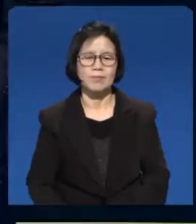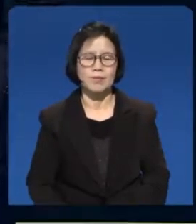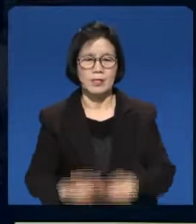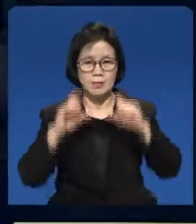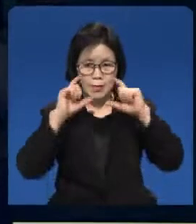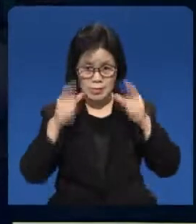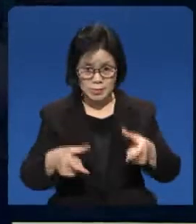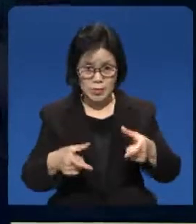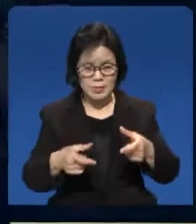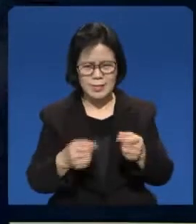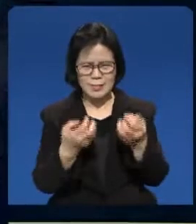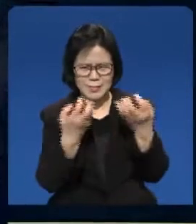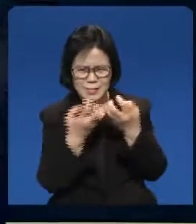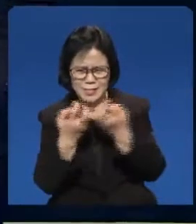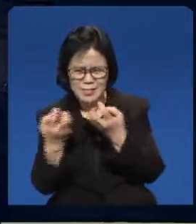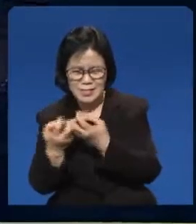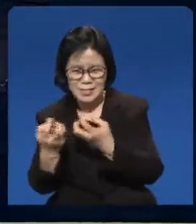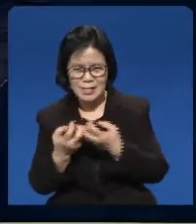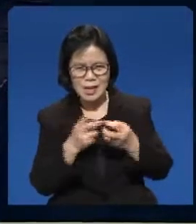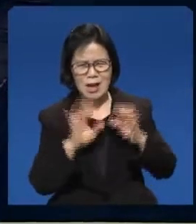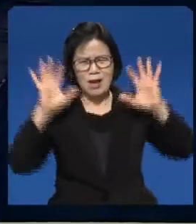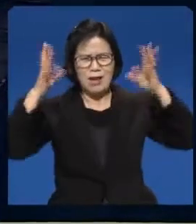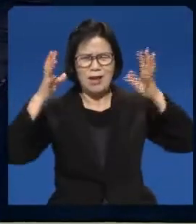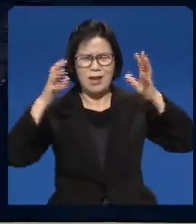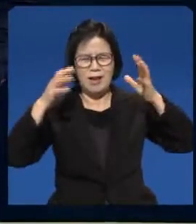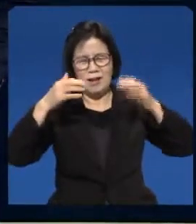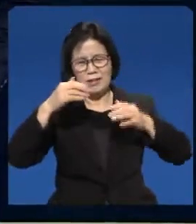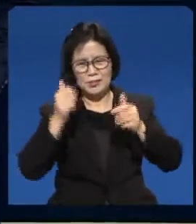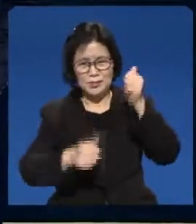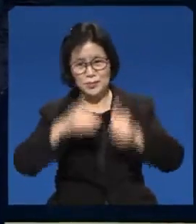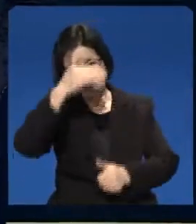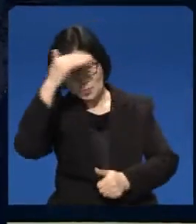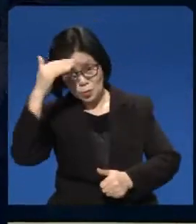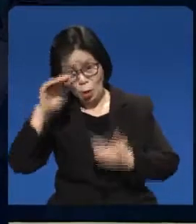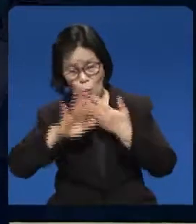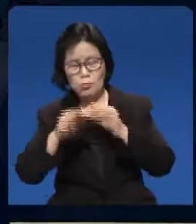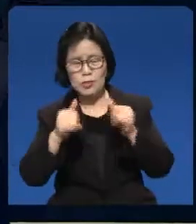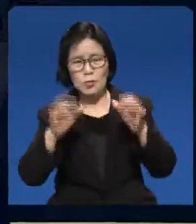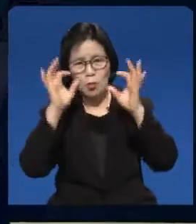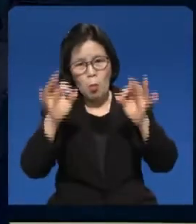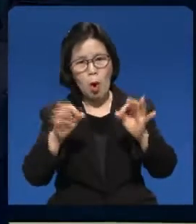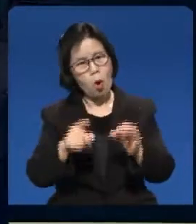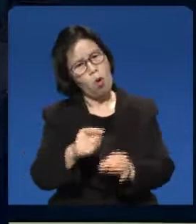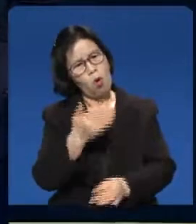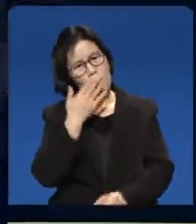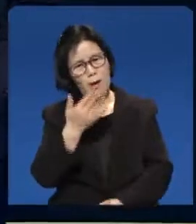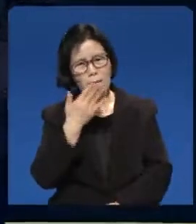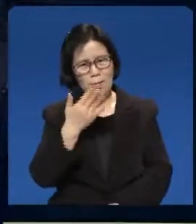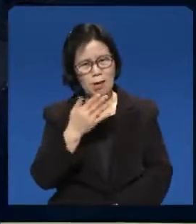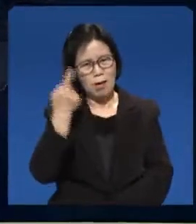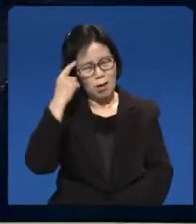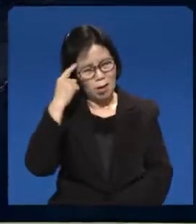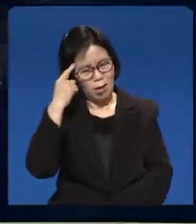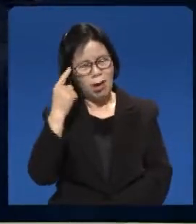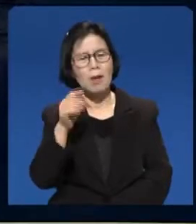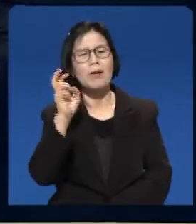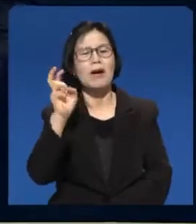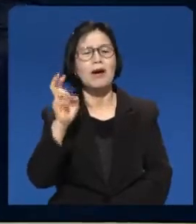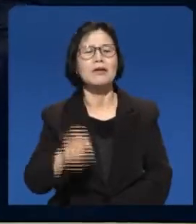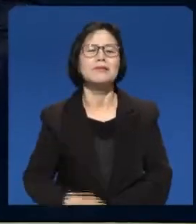마스크 벗은 채 다닥다닥 붙어 환호하며 경기 즐기는 외국인들 보면 저들은 어떻게 가능할까 생각해 본 적 있으실